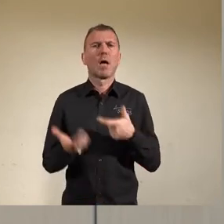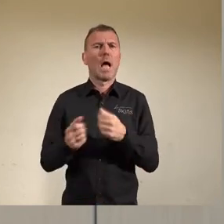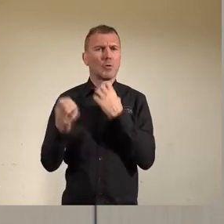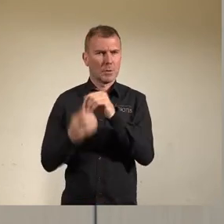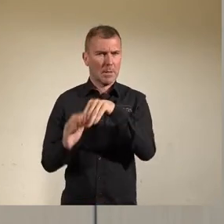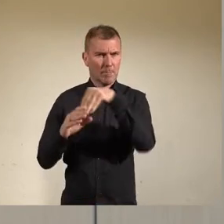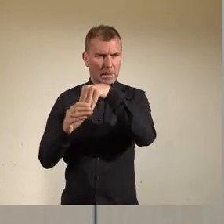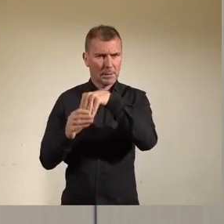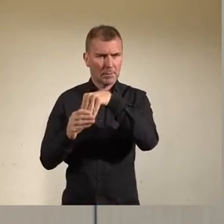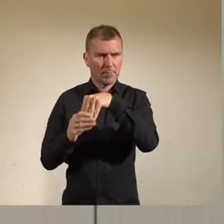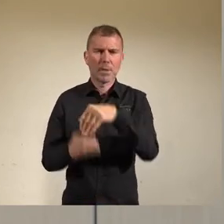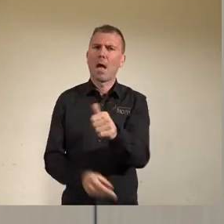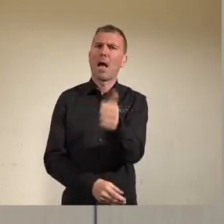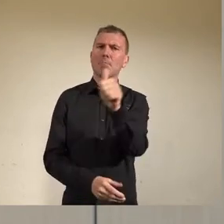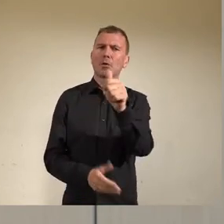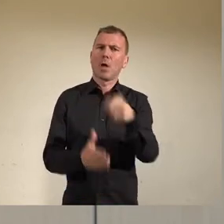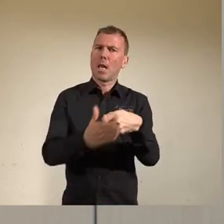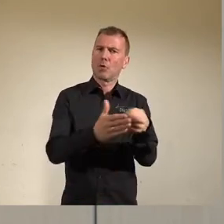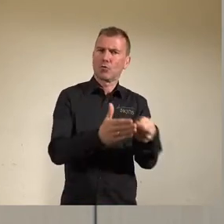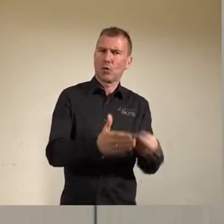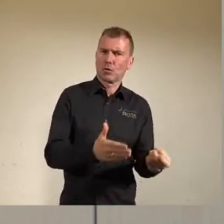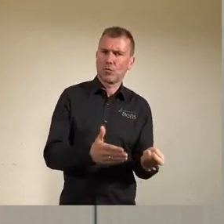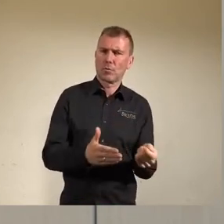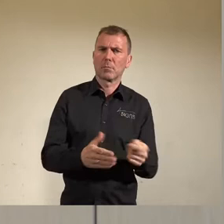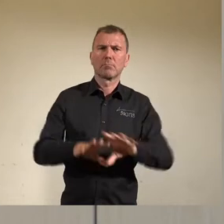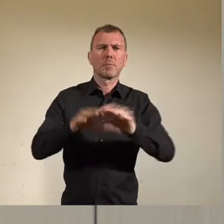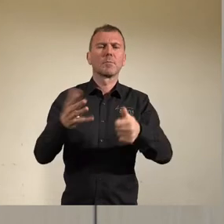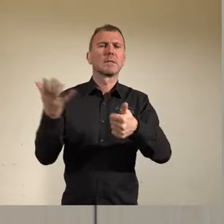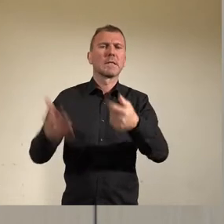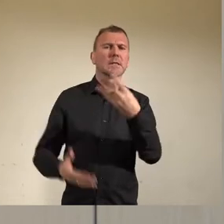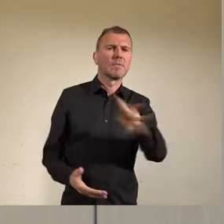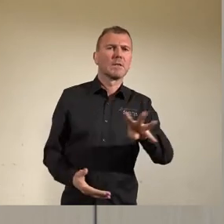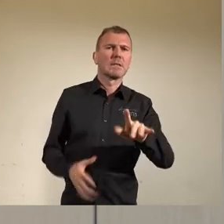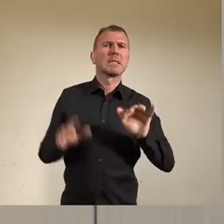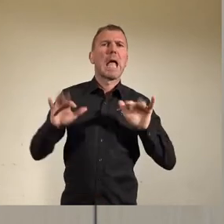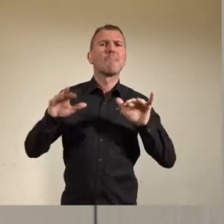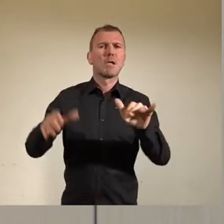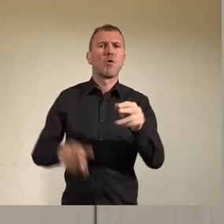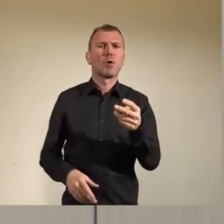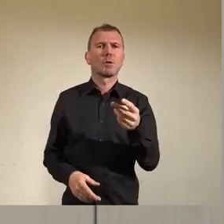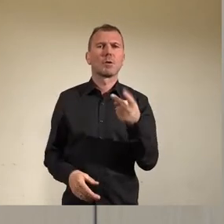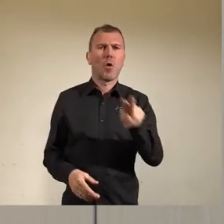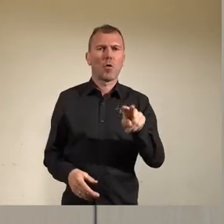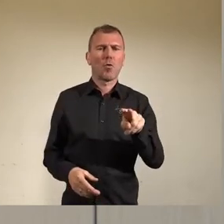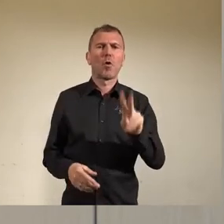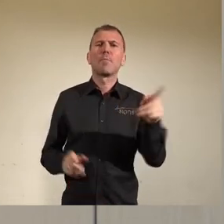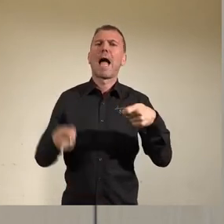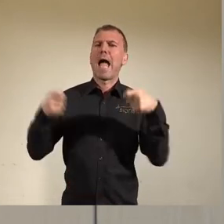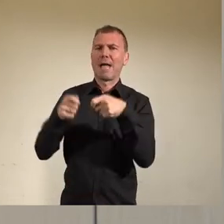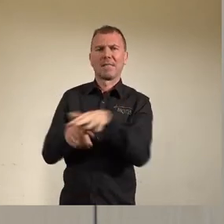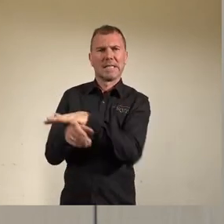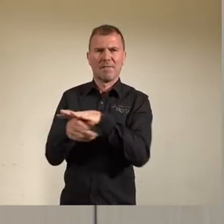Ausschussbericht, pauschale Kürzungsvorgaben in Höhe von 46 Millionen Euro über den investiven